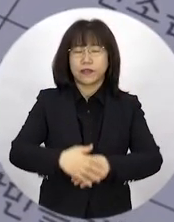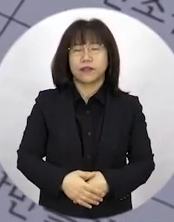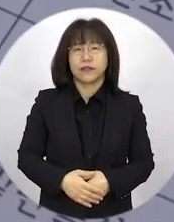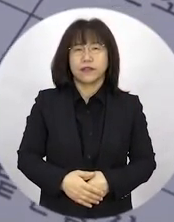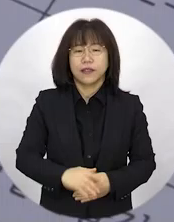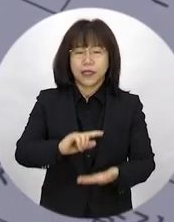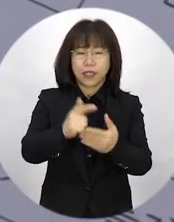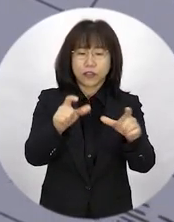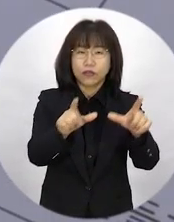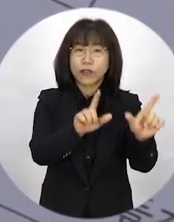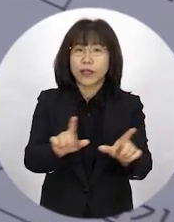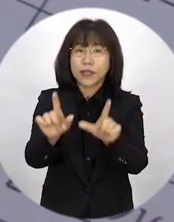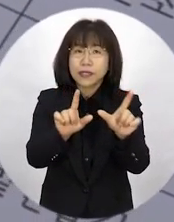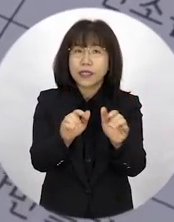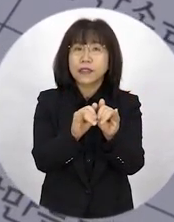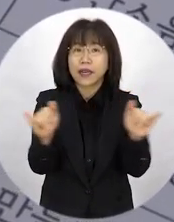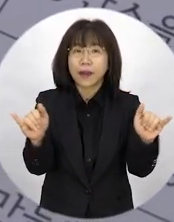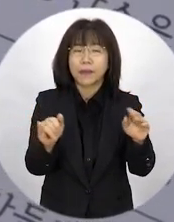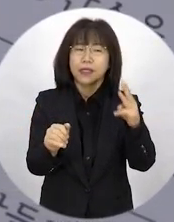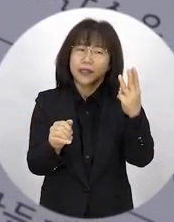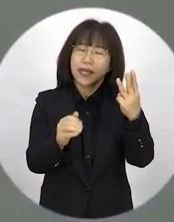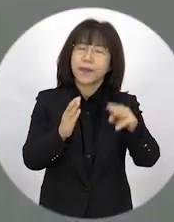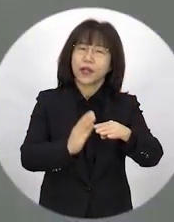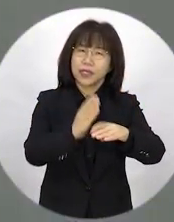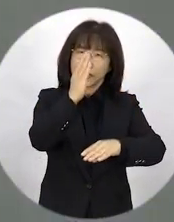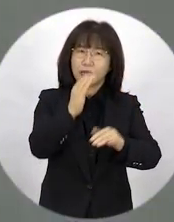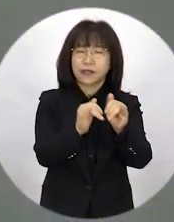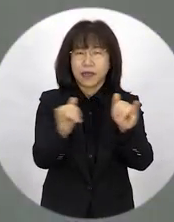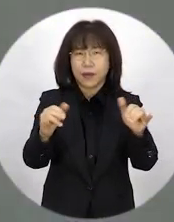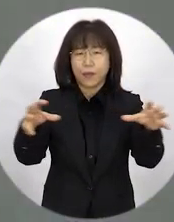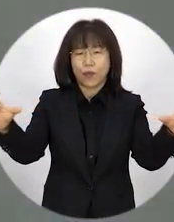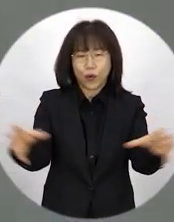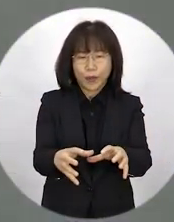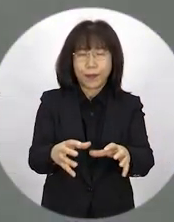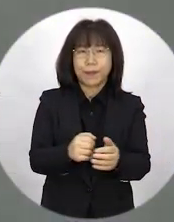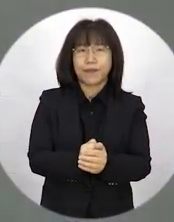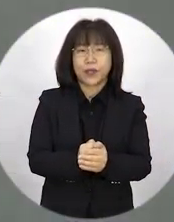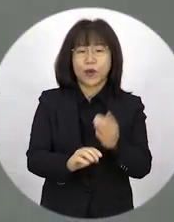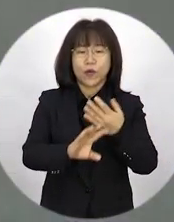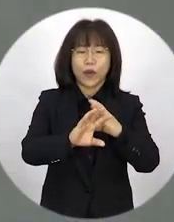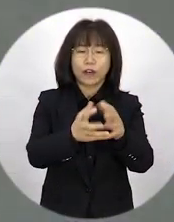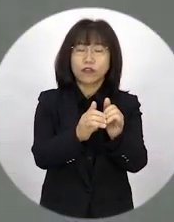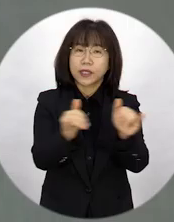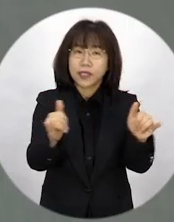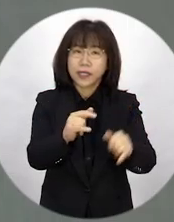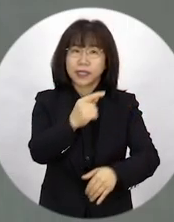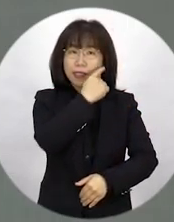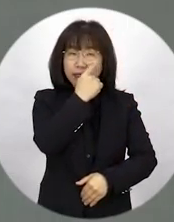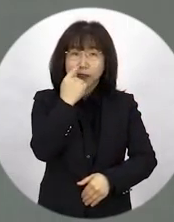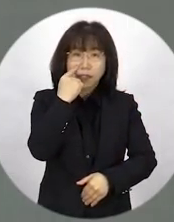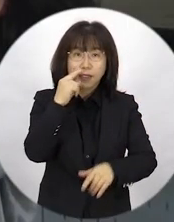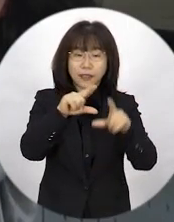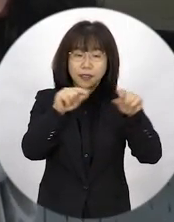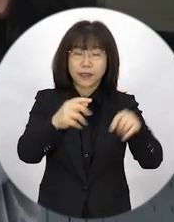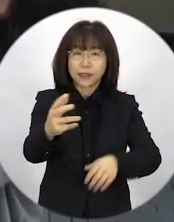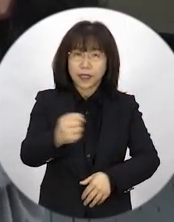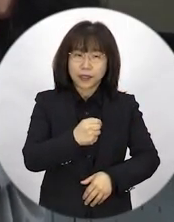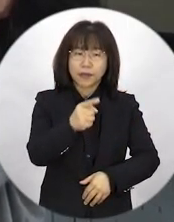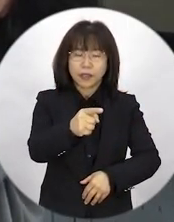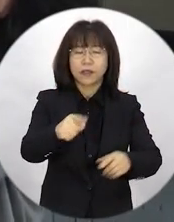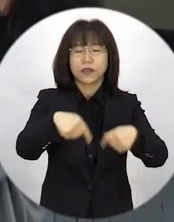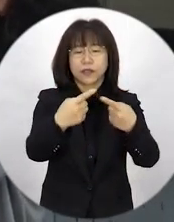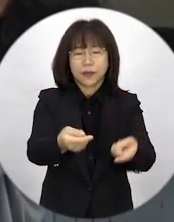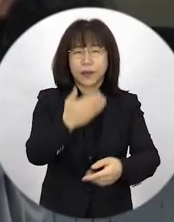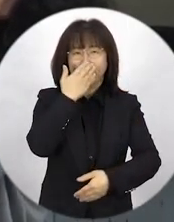기반인 3명 이상의 주민 모임 또는 반 체면 누구나 참여 가능하며 외국인 등록증이 있는 외국인도 참여